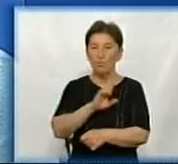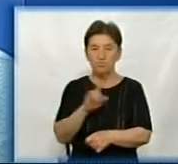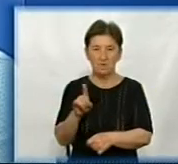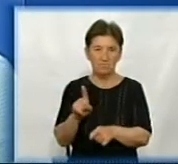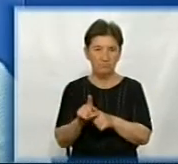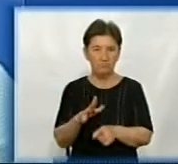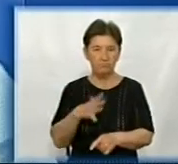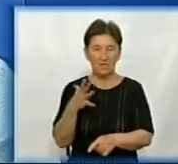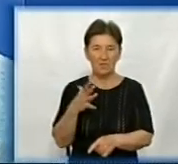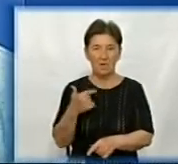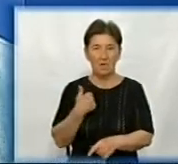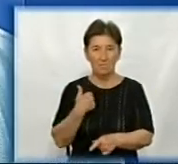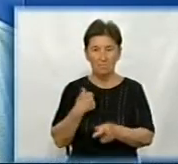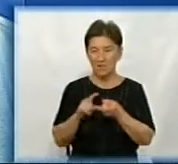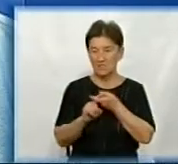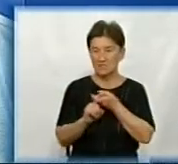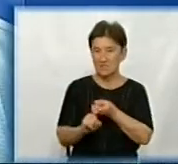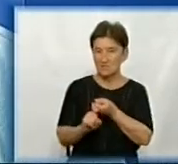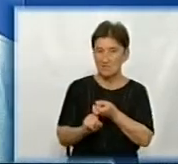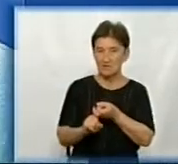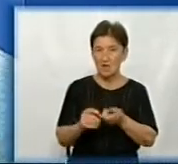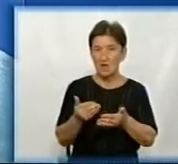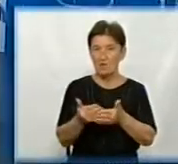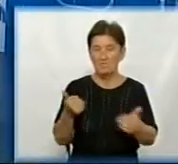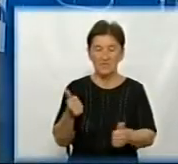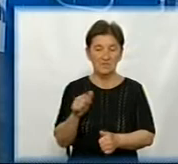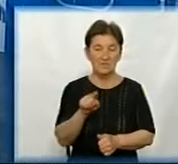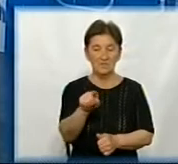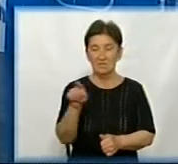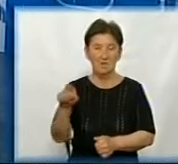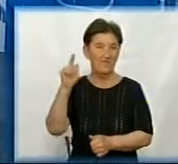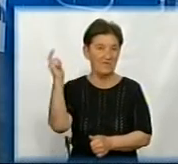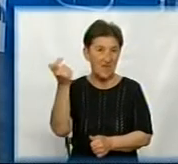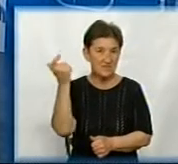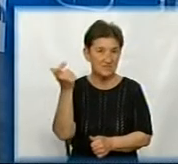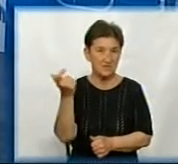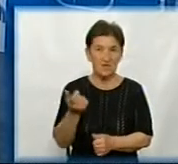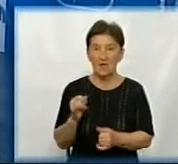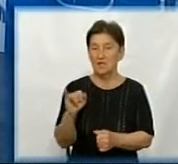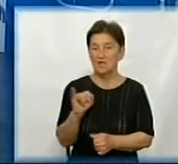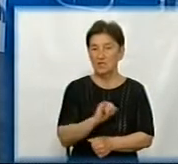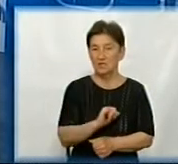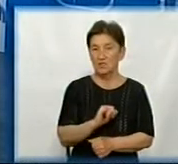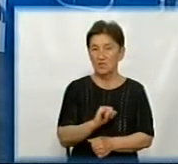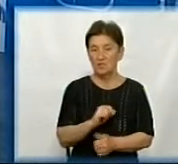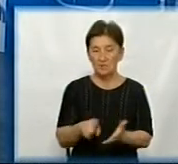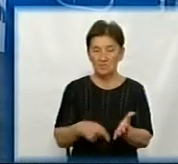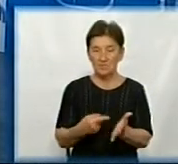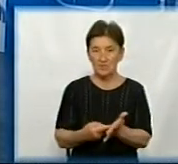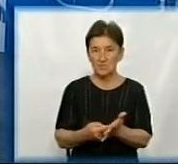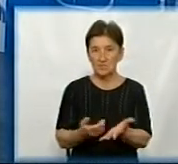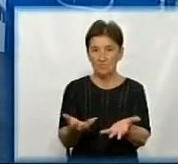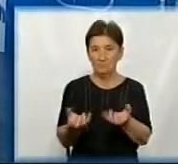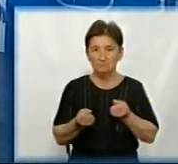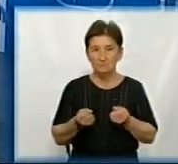Мало того, щоб ми залежали б частина міста від цього власника, і ще б місто отримало б збитки,